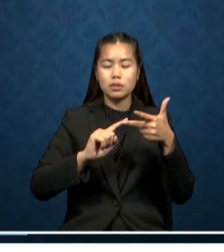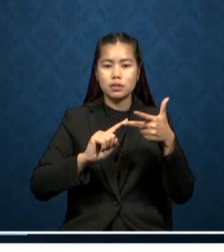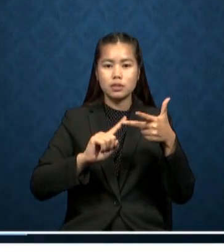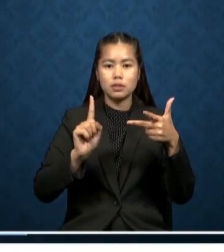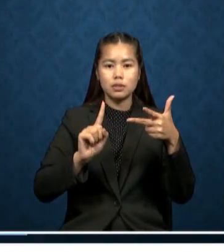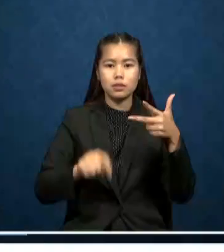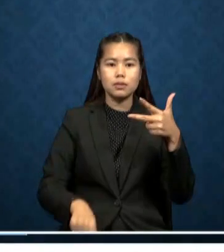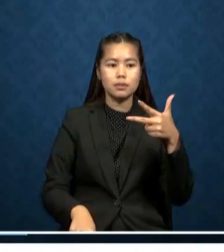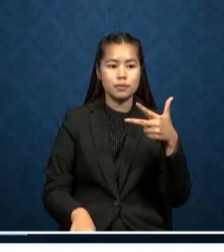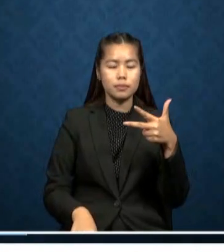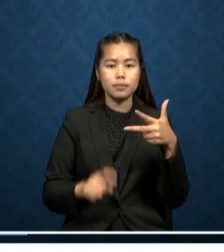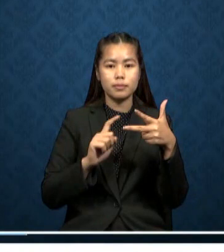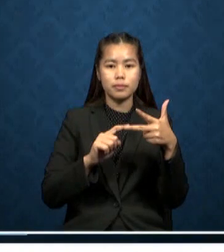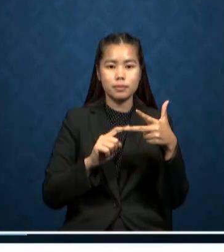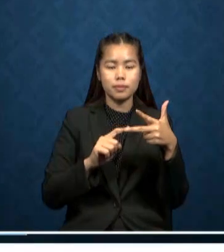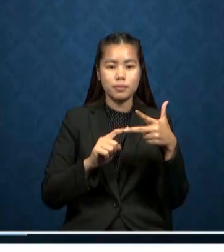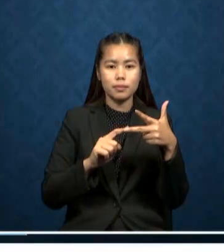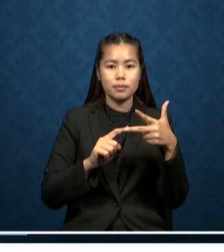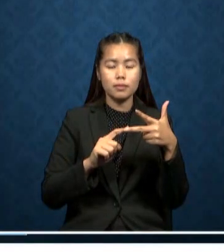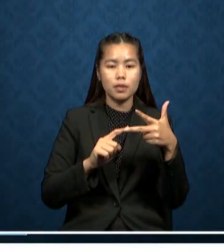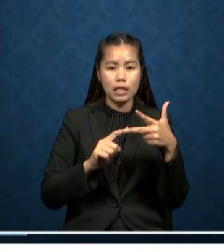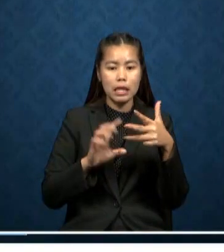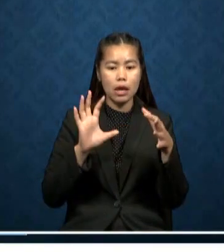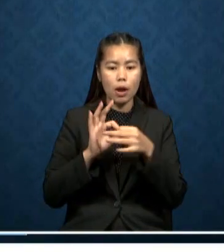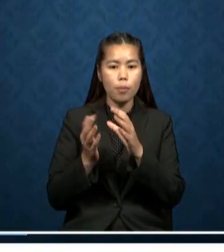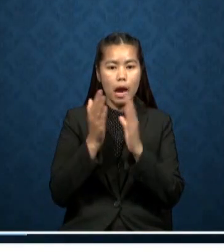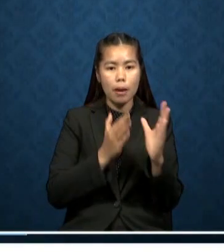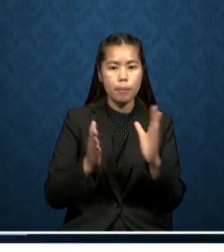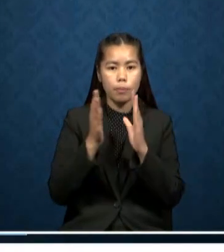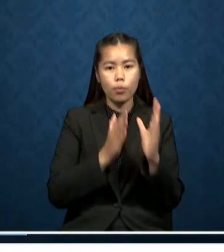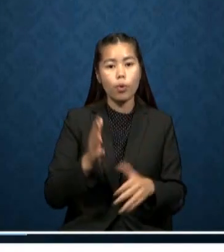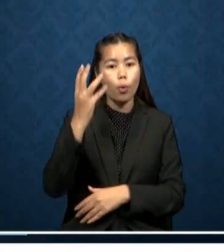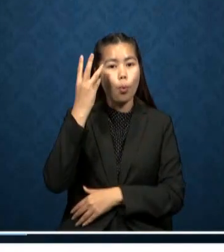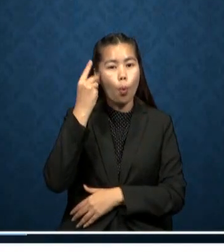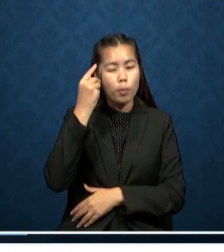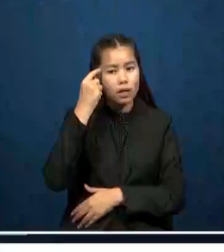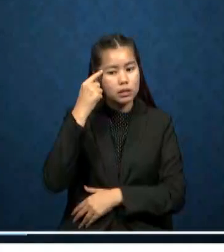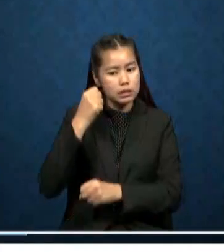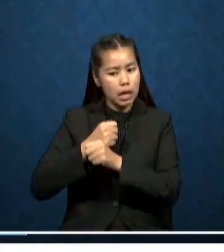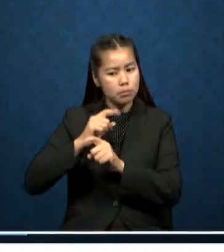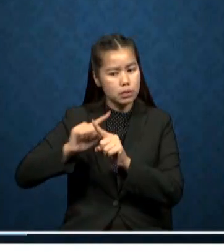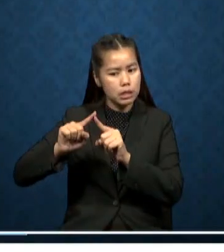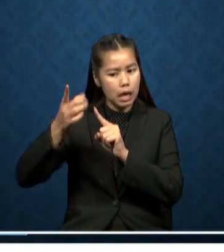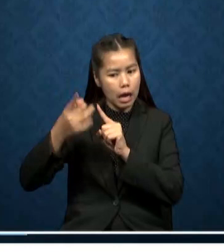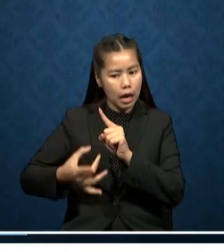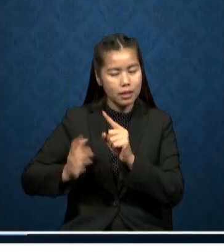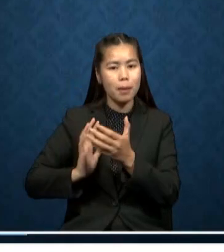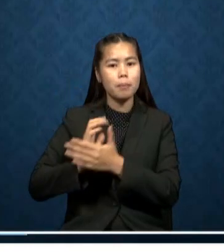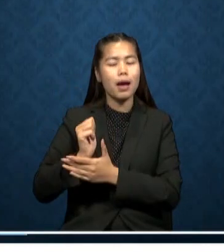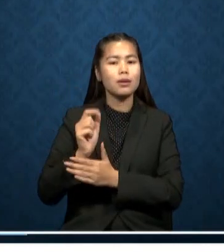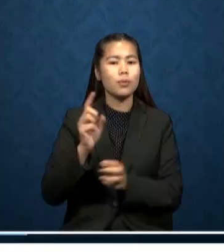stemsตัวอักษรรอบดาวคือกระบวนการคิดที่นำไปสู่ผลลัพธ์หรือนำไปสู่สที่